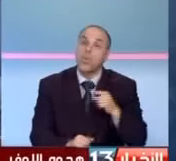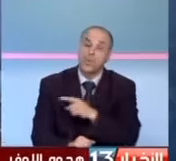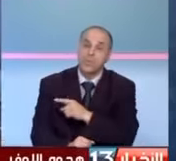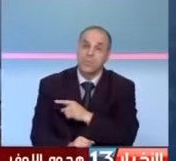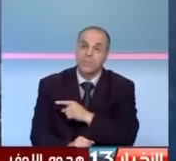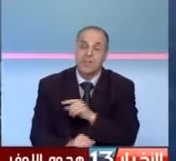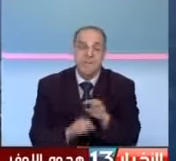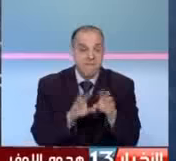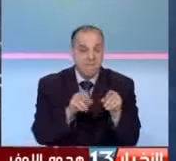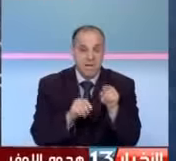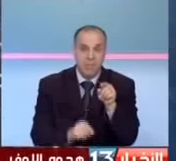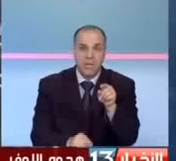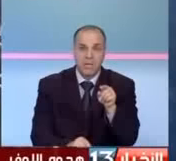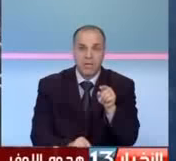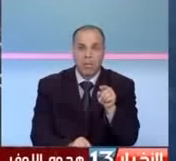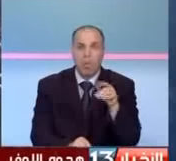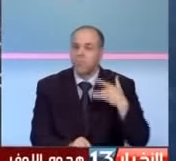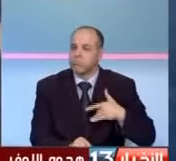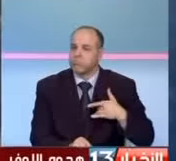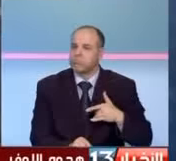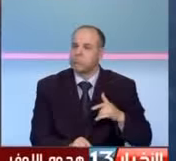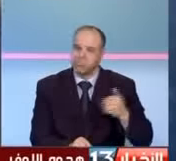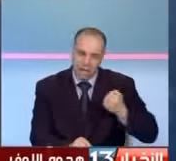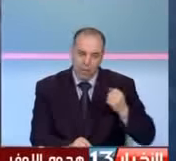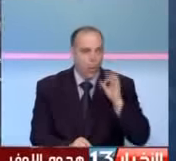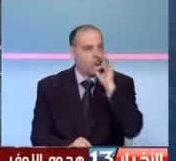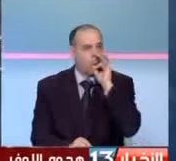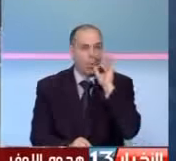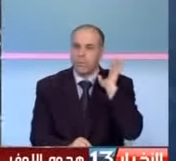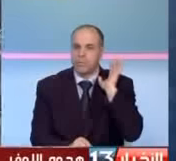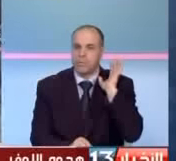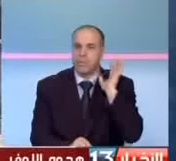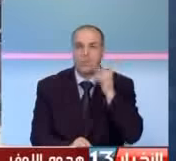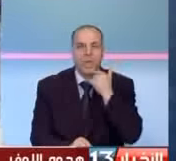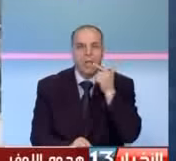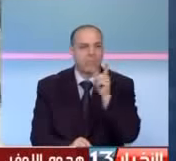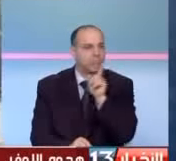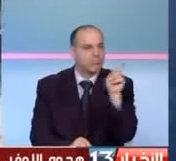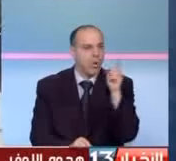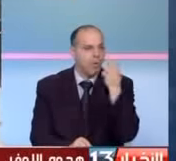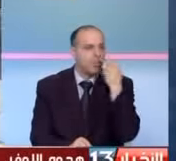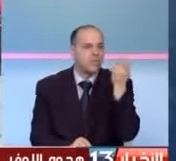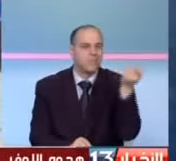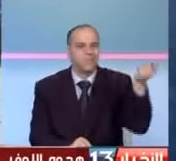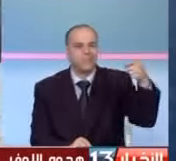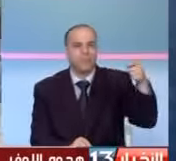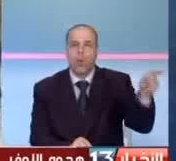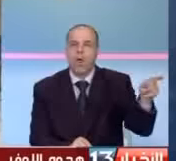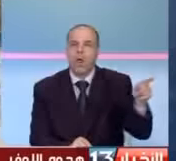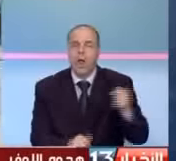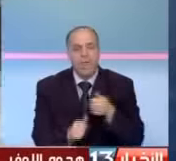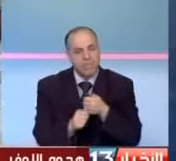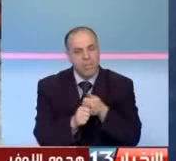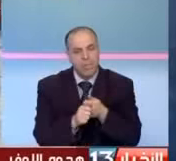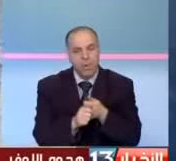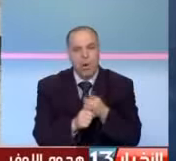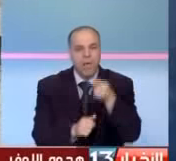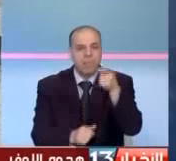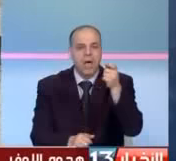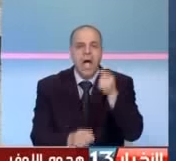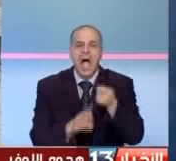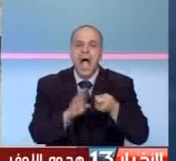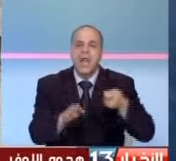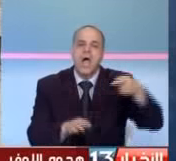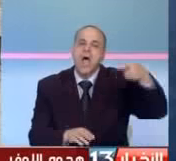وأن عائلته تنفي كل علاقة له بالإرهاب، متهمة الشرطة الفرنسية بالتسرع في إطلاق النار